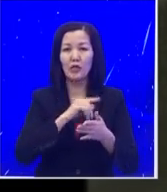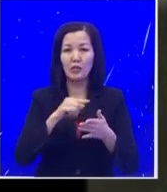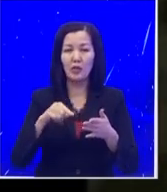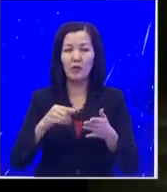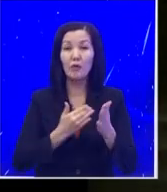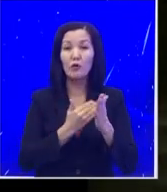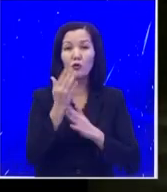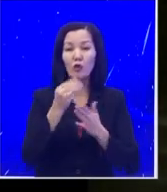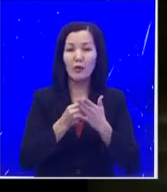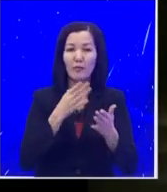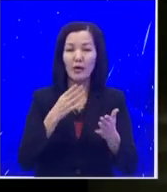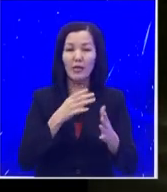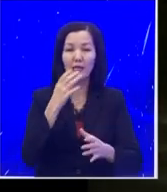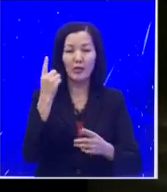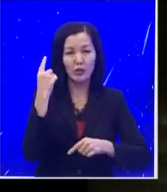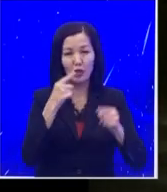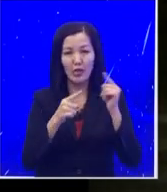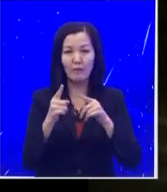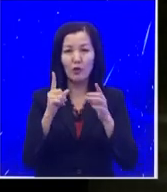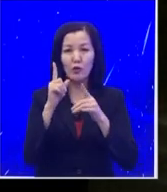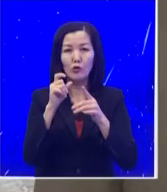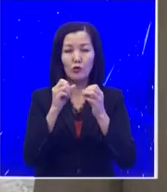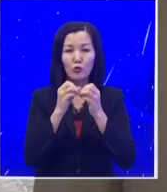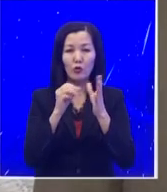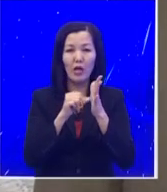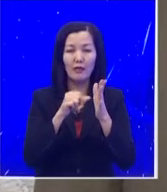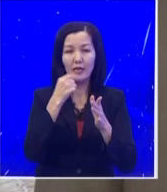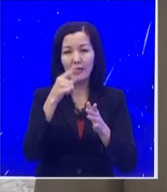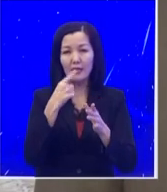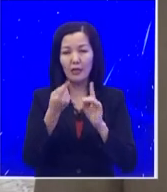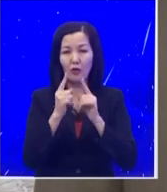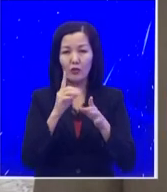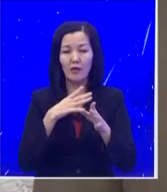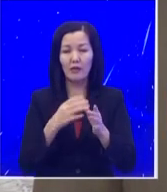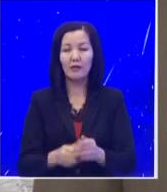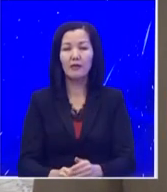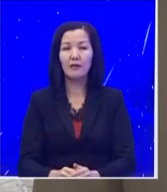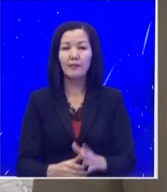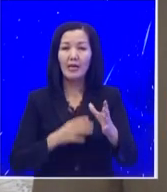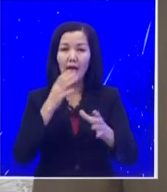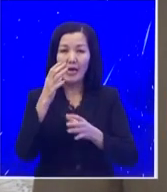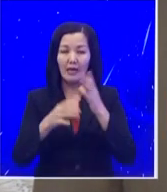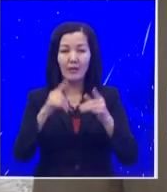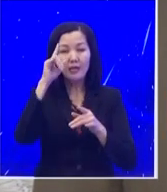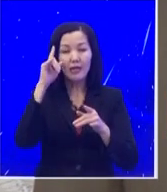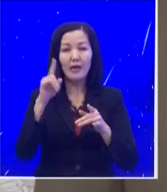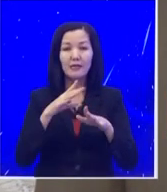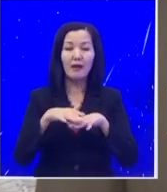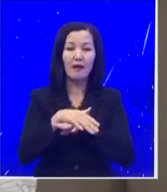жоғары баға береді. Шығарма әлемнің 116 тіліне аударылған. Әлемдегі қазақ ұлтын